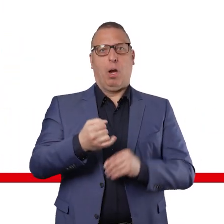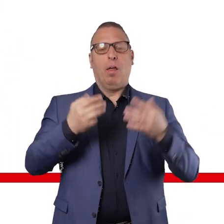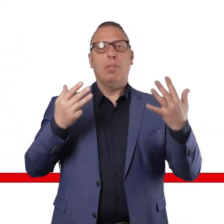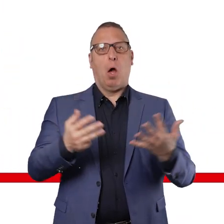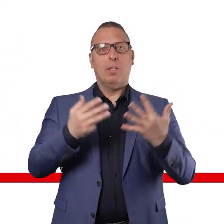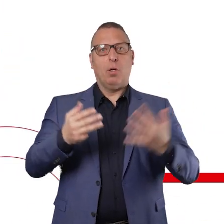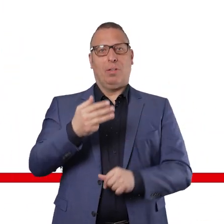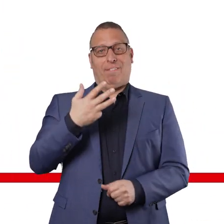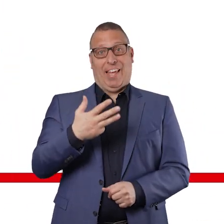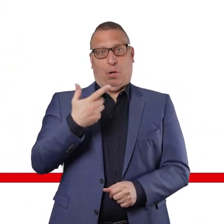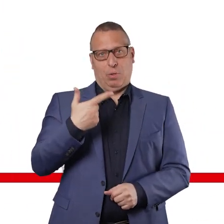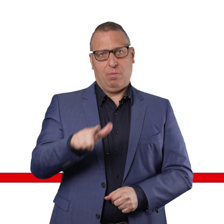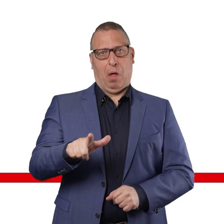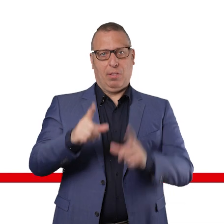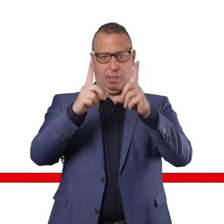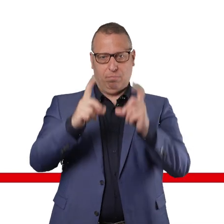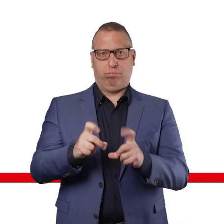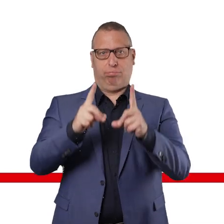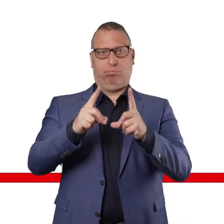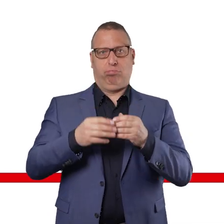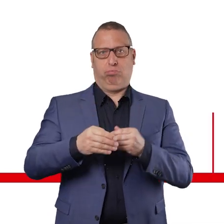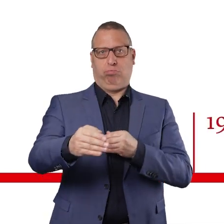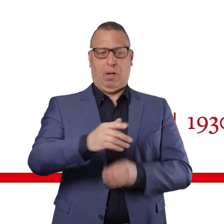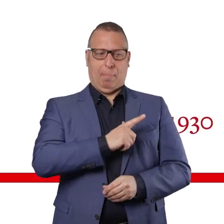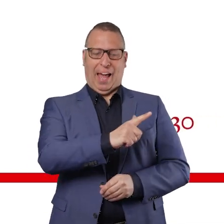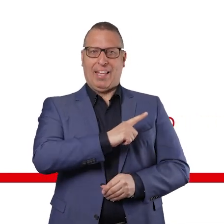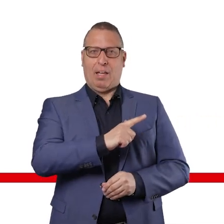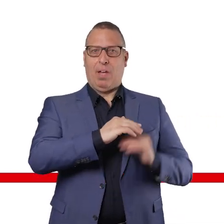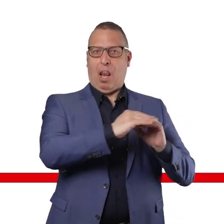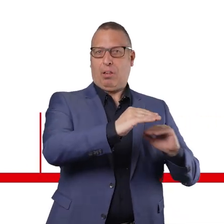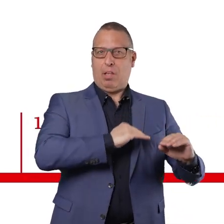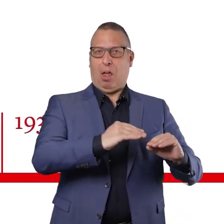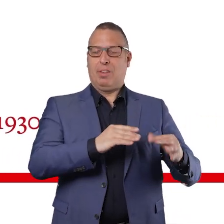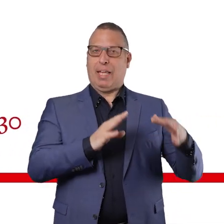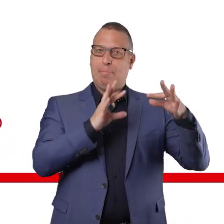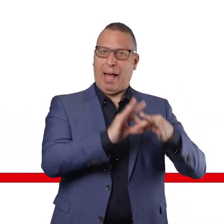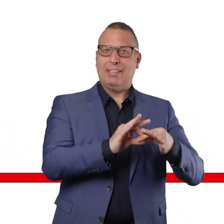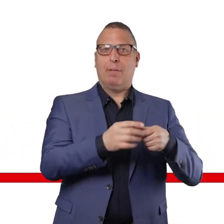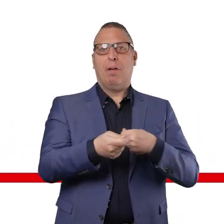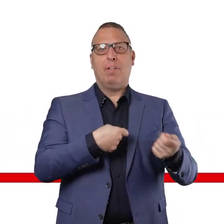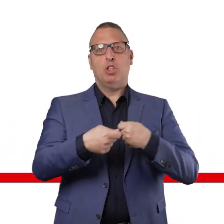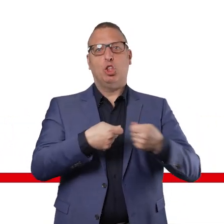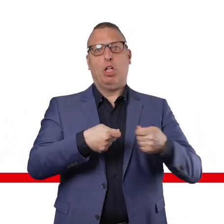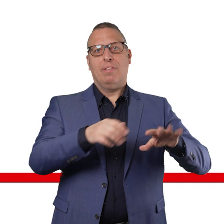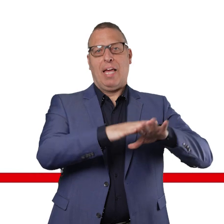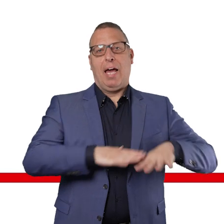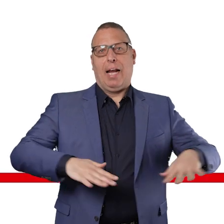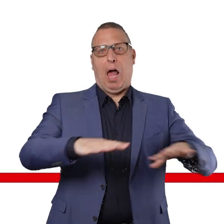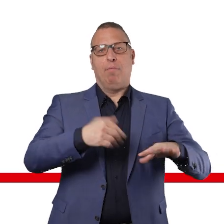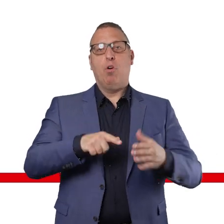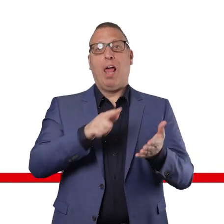Januar 1924 in Kraft. Die beiden Länder bilden seither einen gemeinsamen